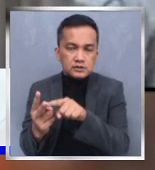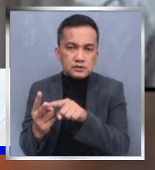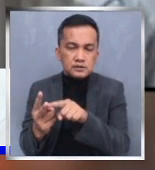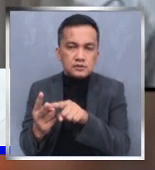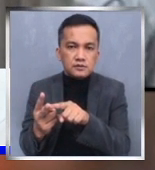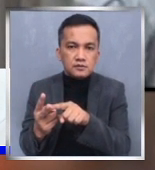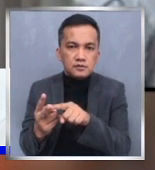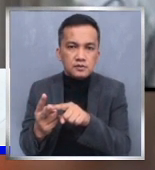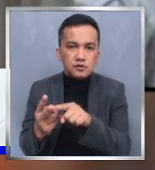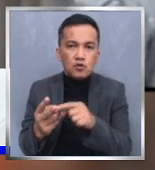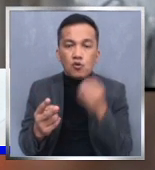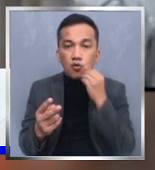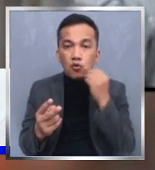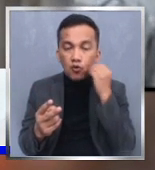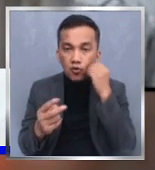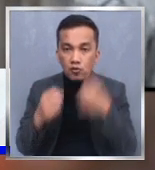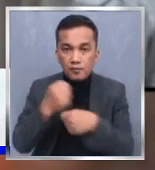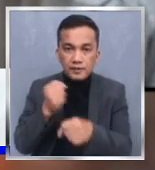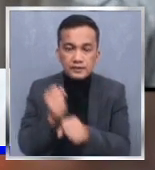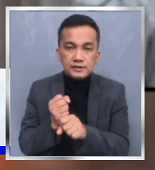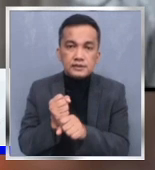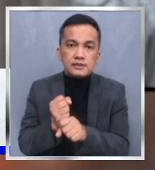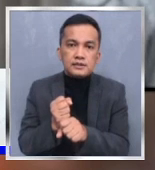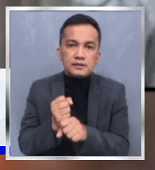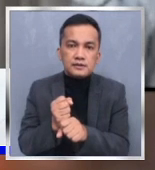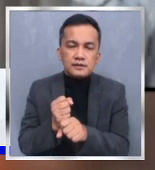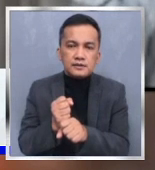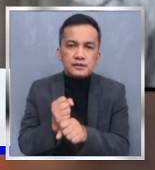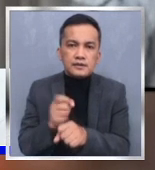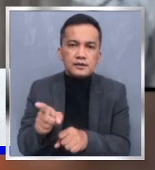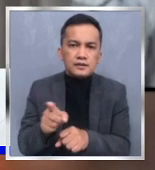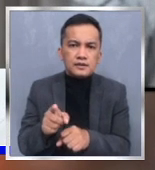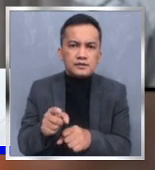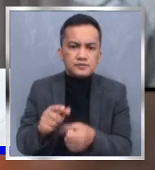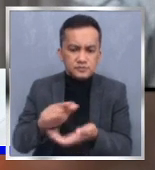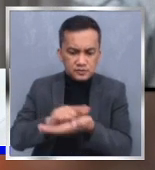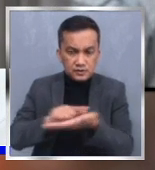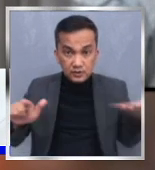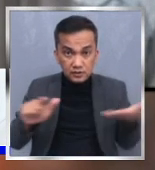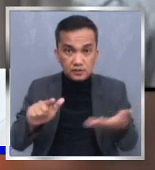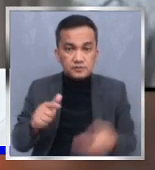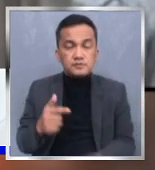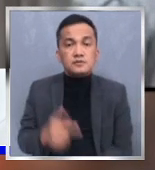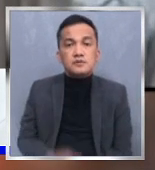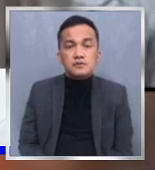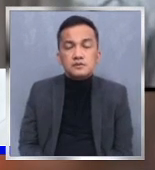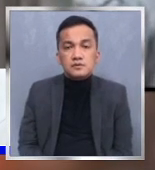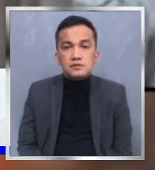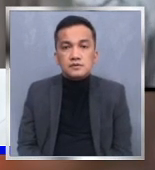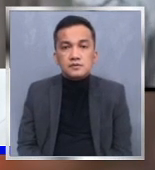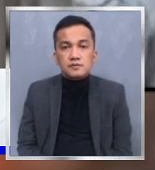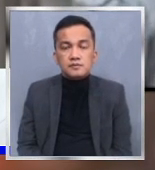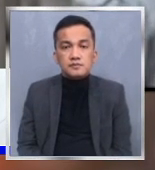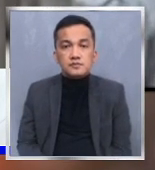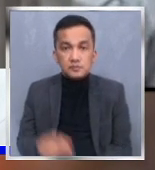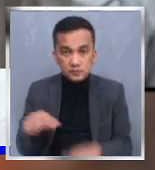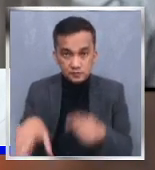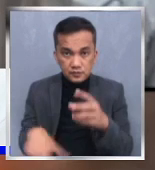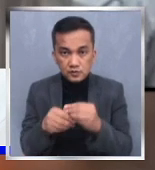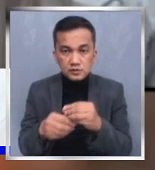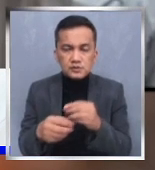homemade o yung improvised na caliber 22. But bukod pa doon, meron po